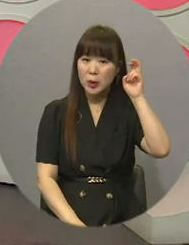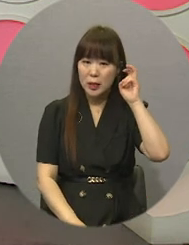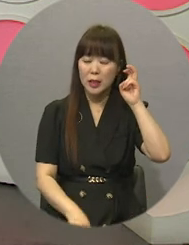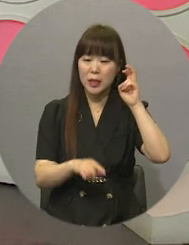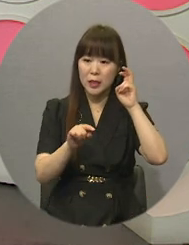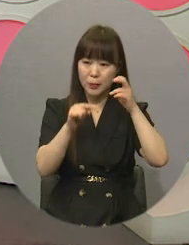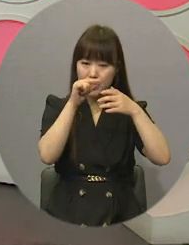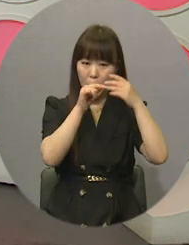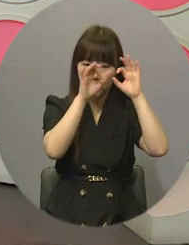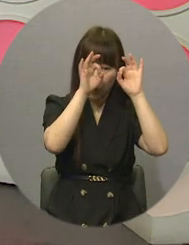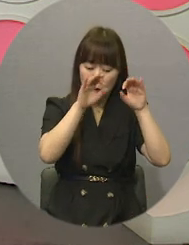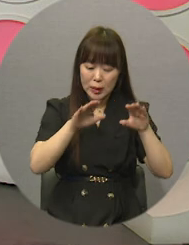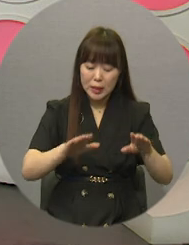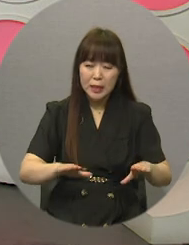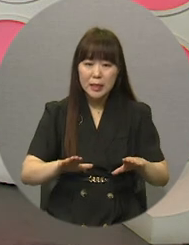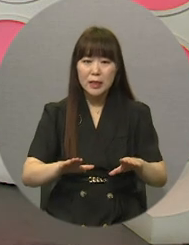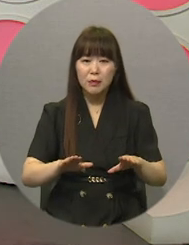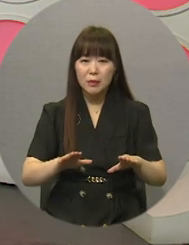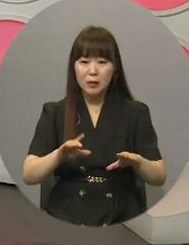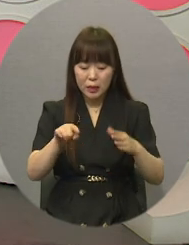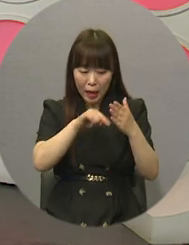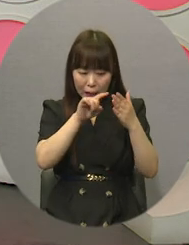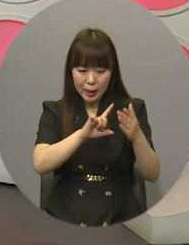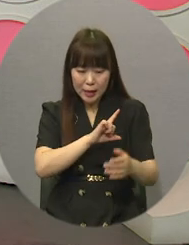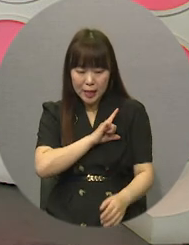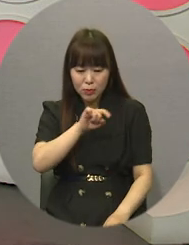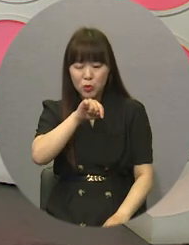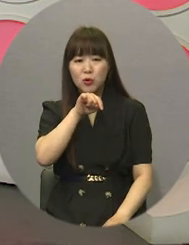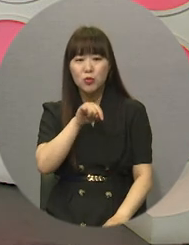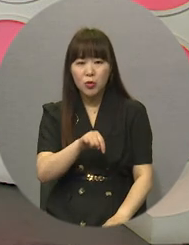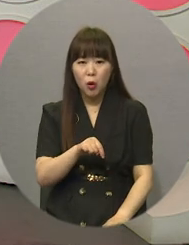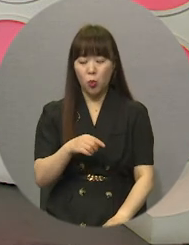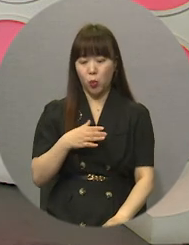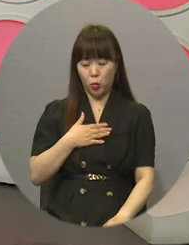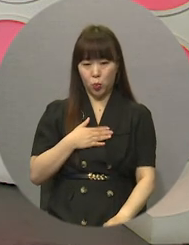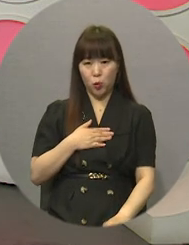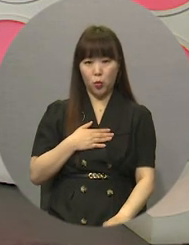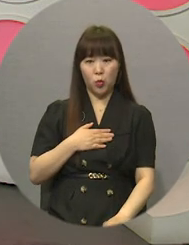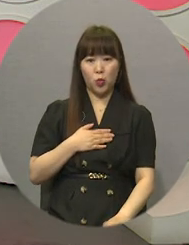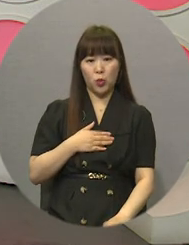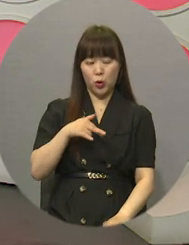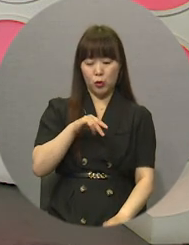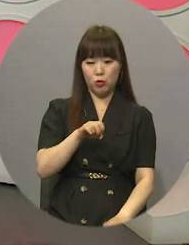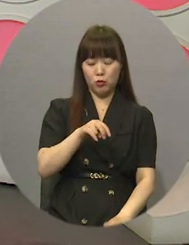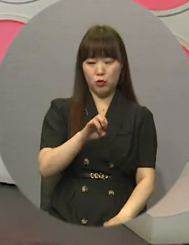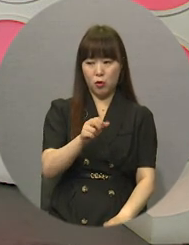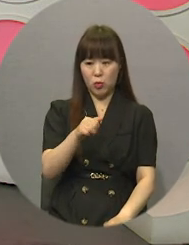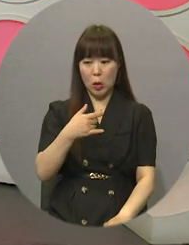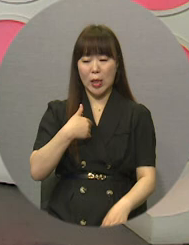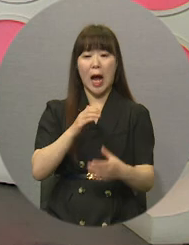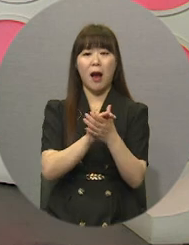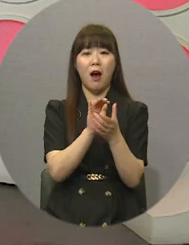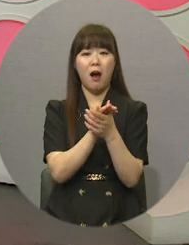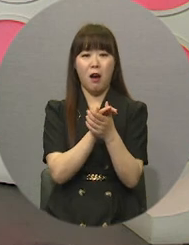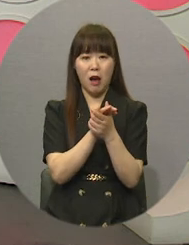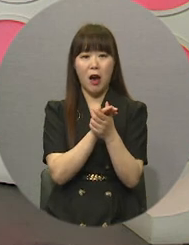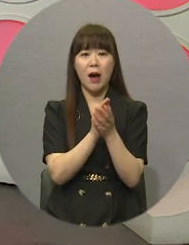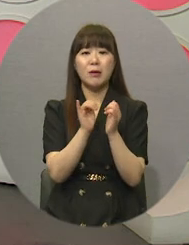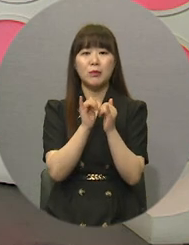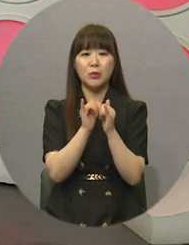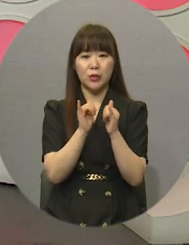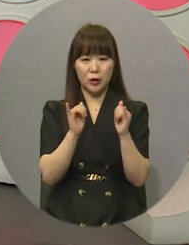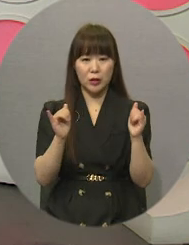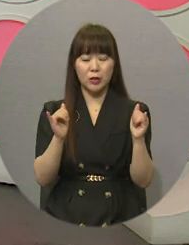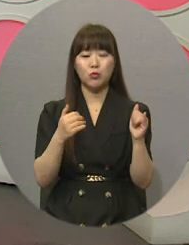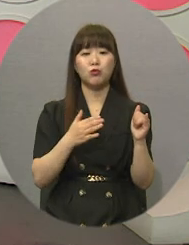이 프로 보시면서 지금 이 안에 있는 이름 중에, 내가 주연이랑 친구야 라고 하시는